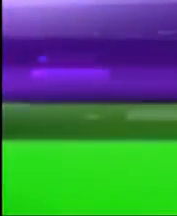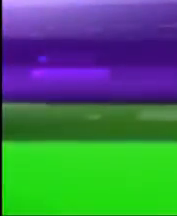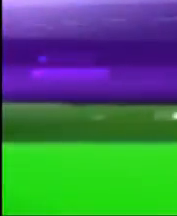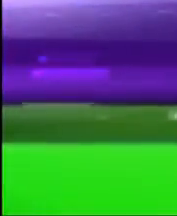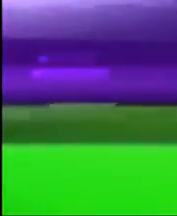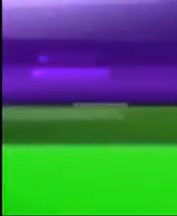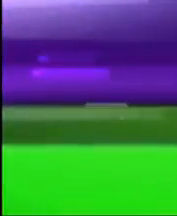Дякую за